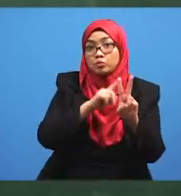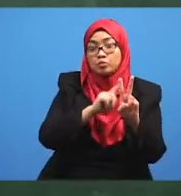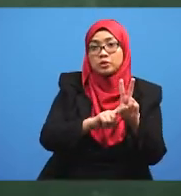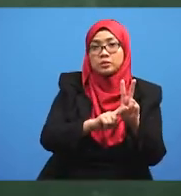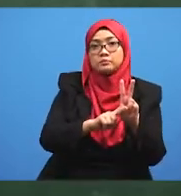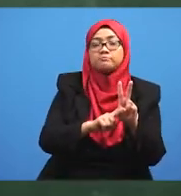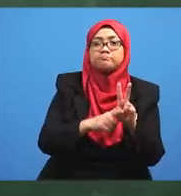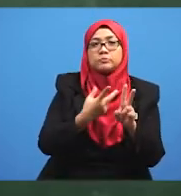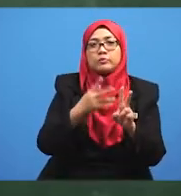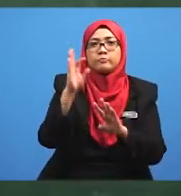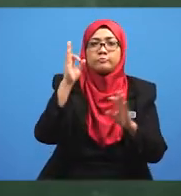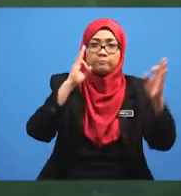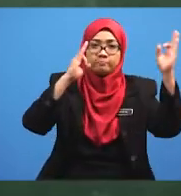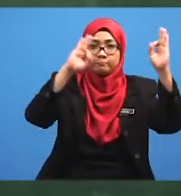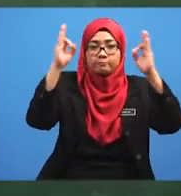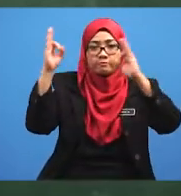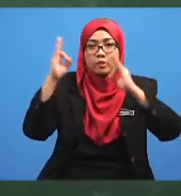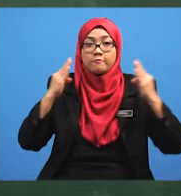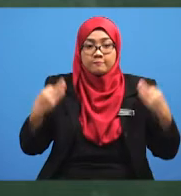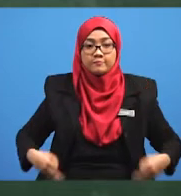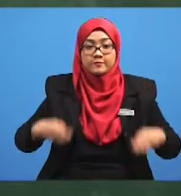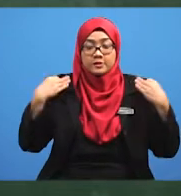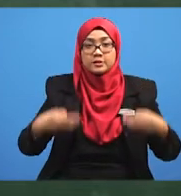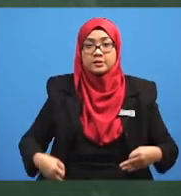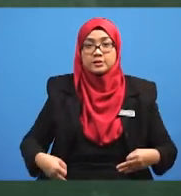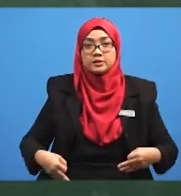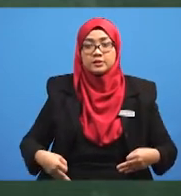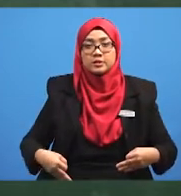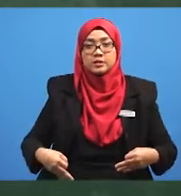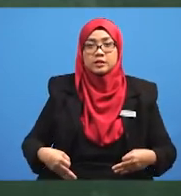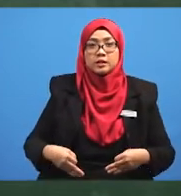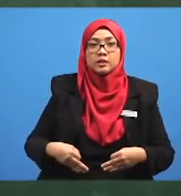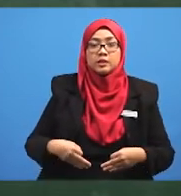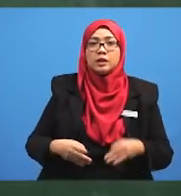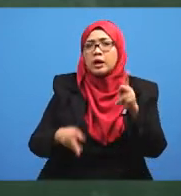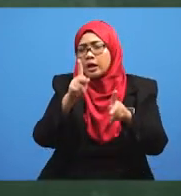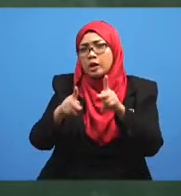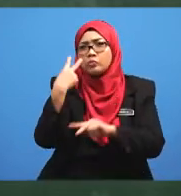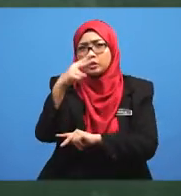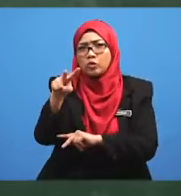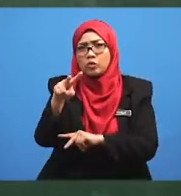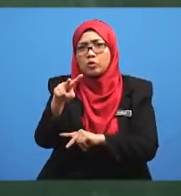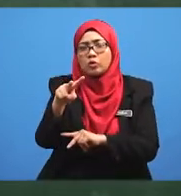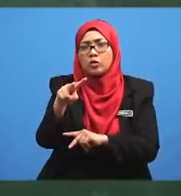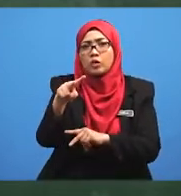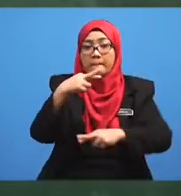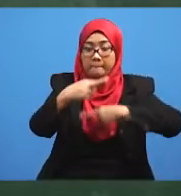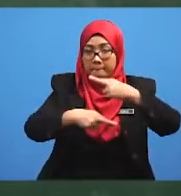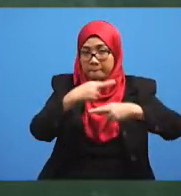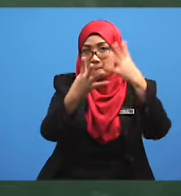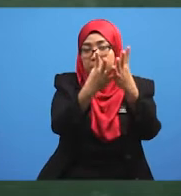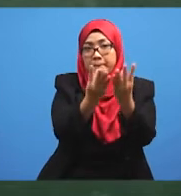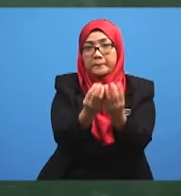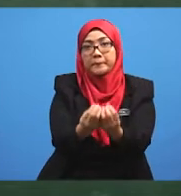segi keadaan fizikal pula, jika penggunaannya melibatkan proses penyerapan,